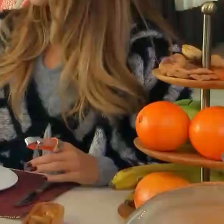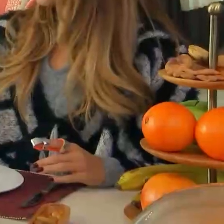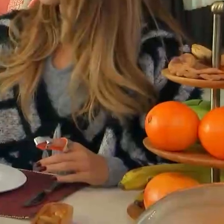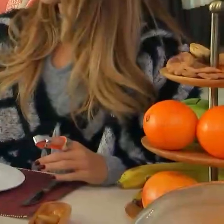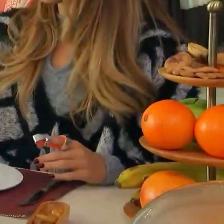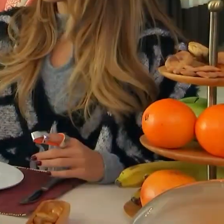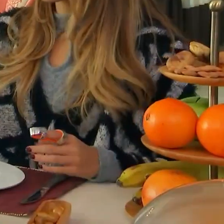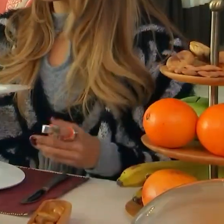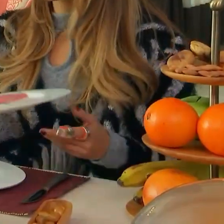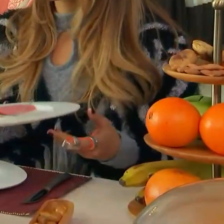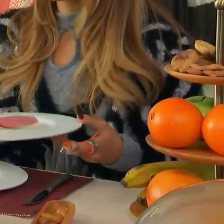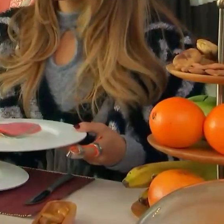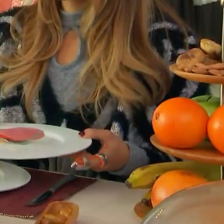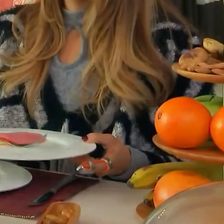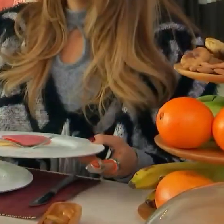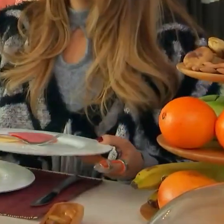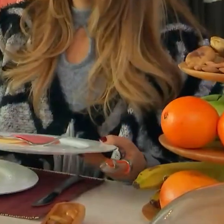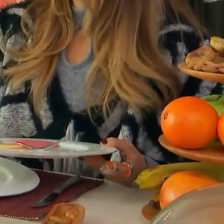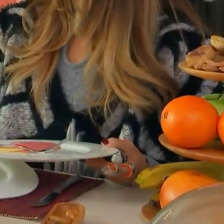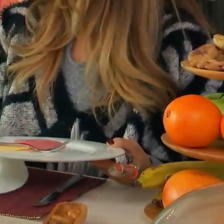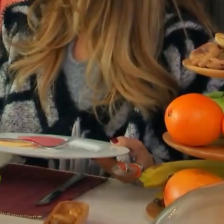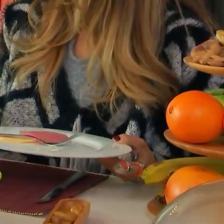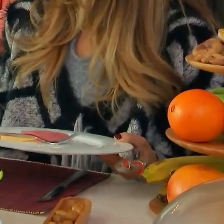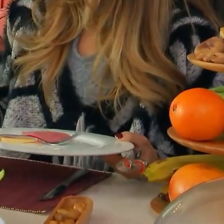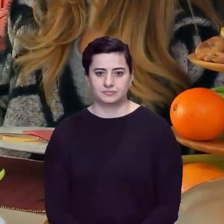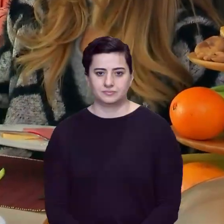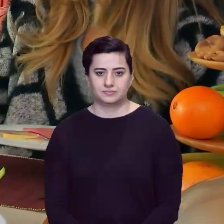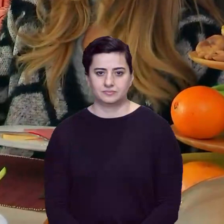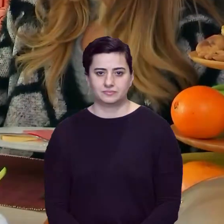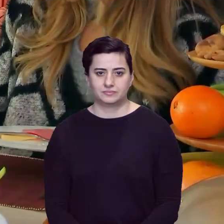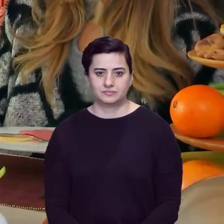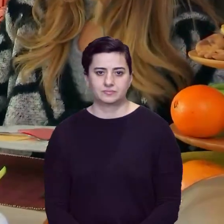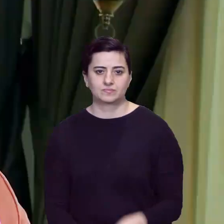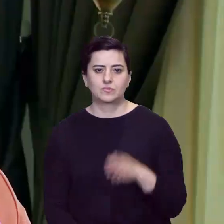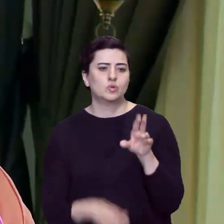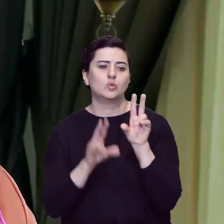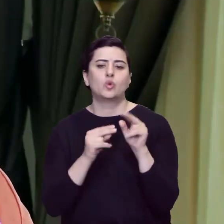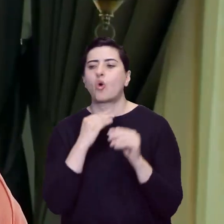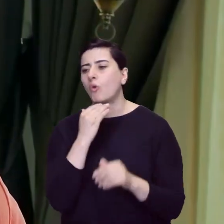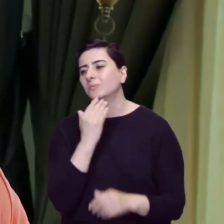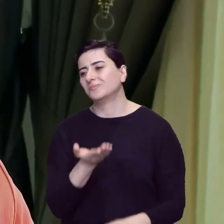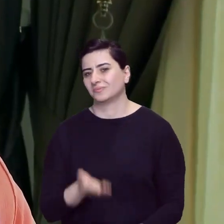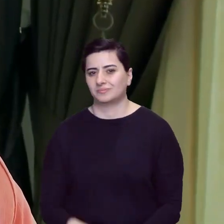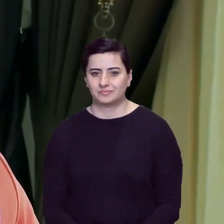karşısında oturanlara. Alev'e tabağını uzatınca Alev sinirle çekip aldı. Uyuyamamış da.